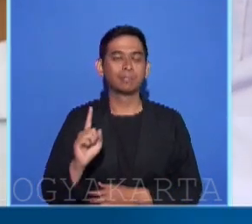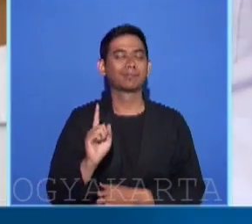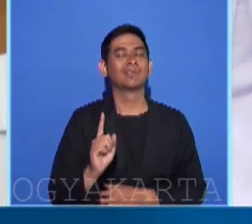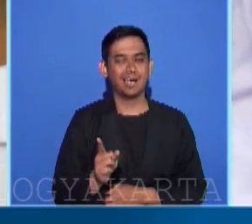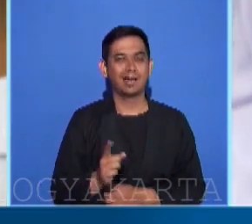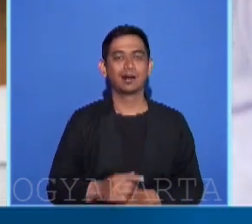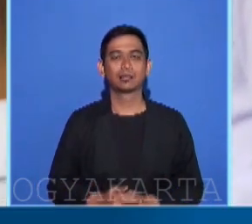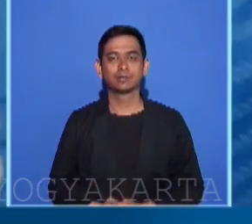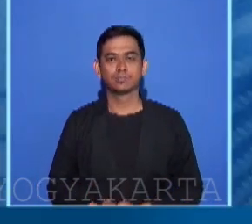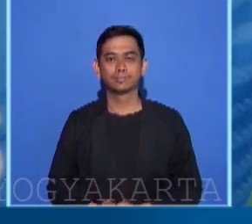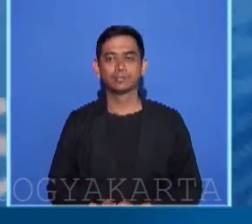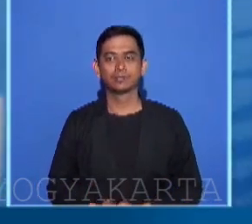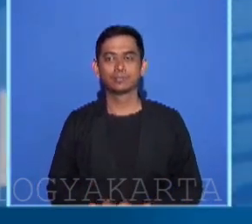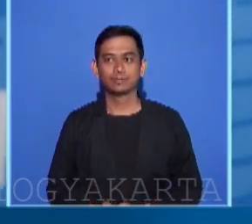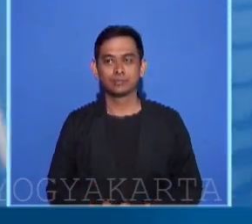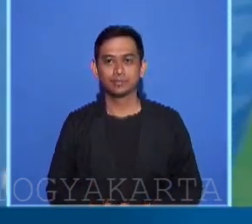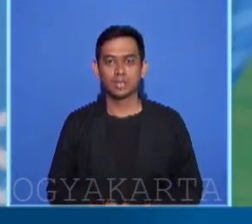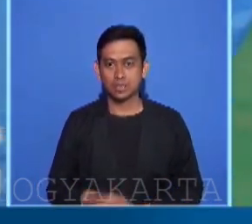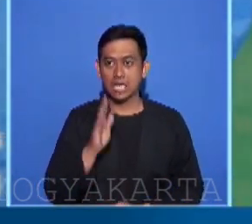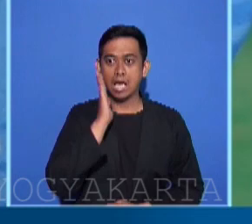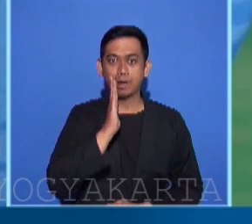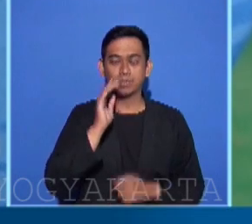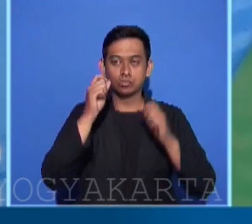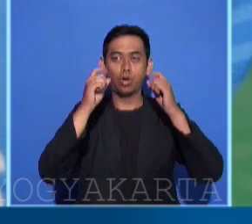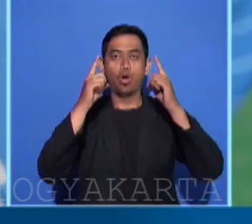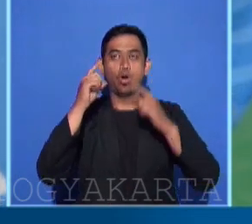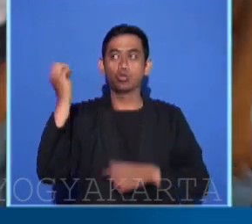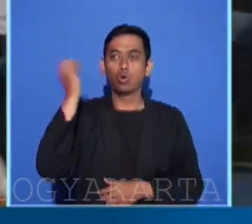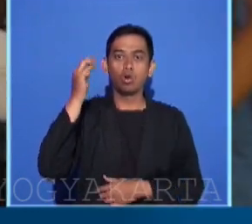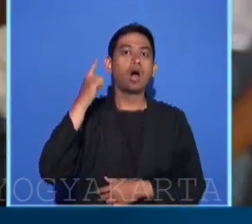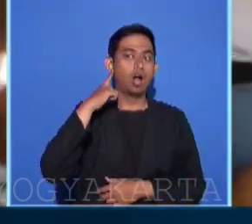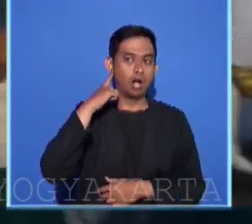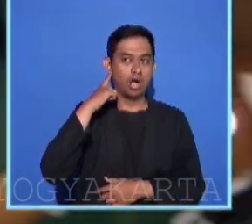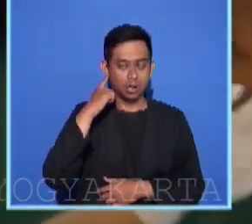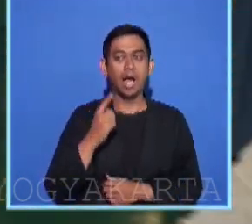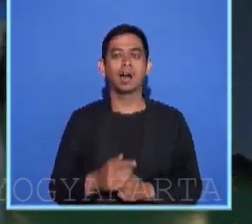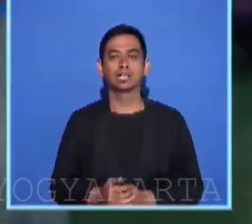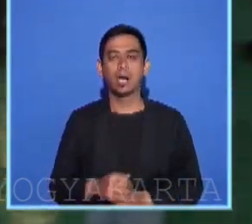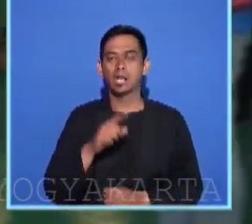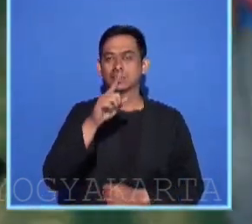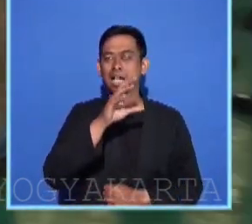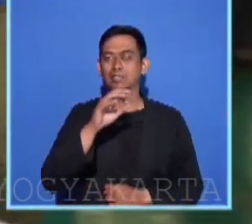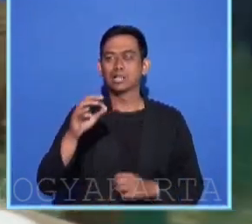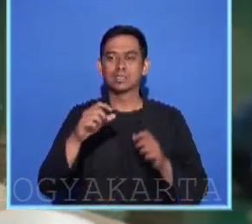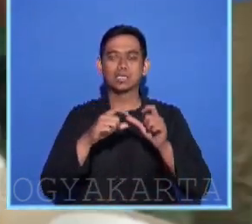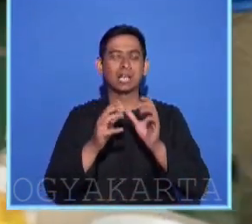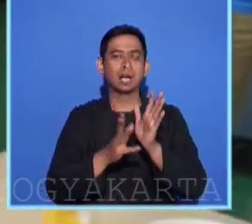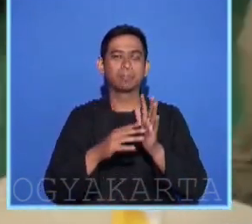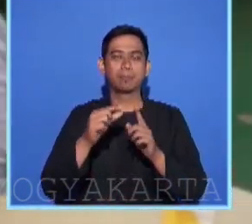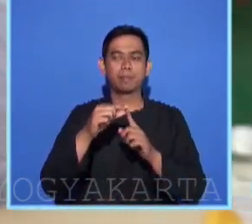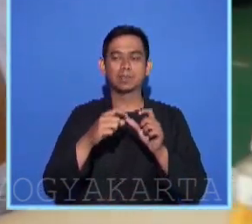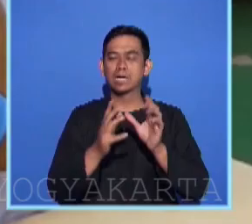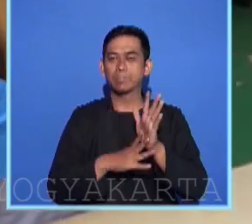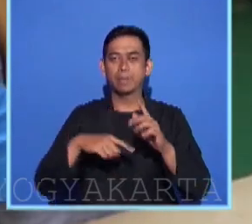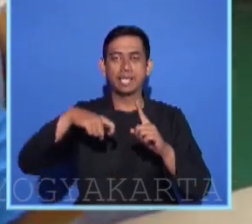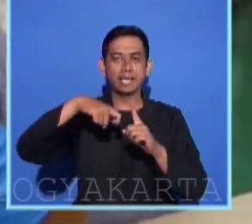kampanye remaja sadar bising diikuti sekitar 500 pelajar SMP SMA dan SMK di lingkungan lanut Adi Sucipto